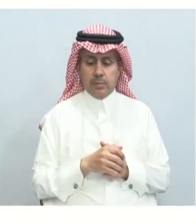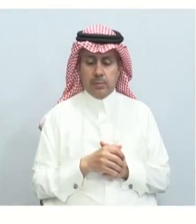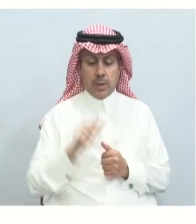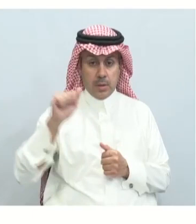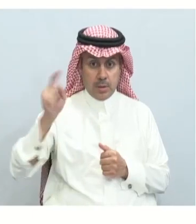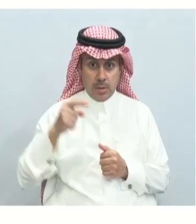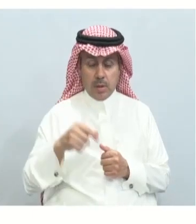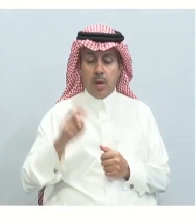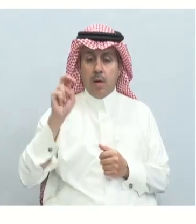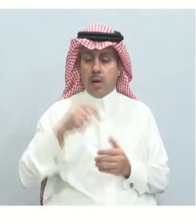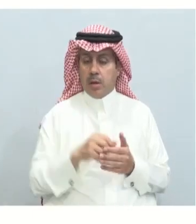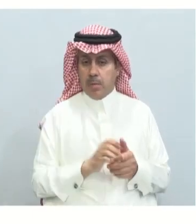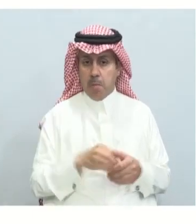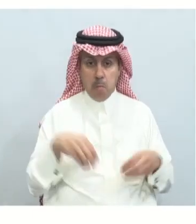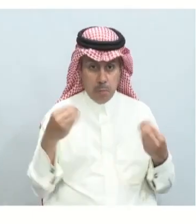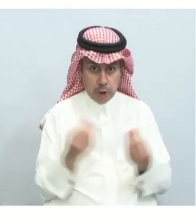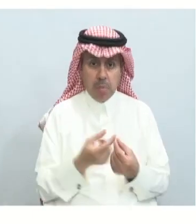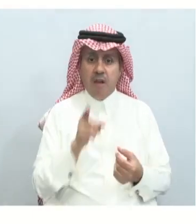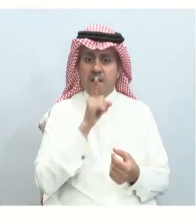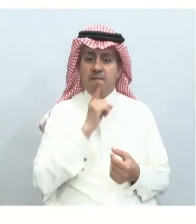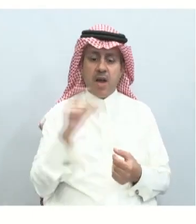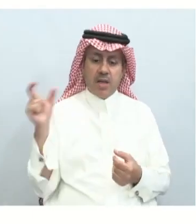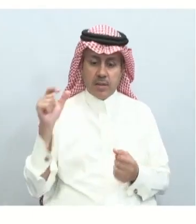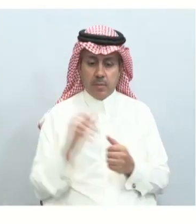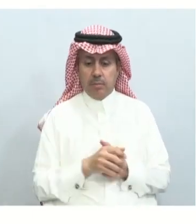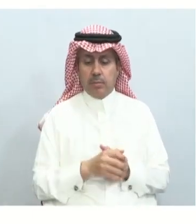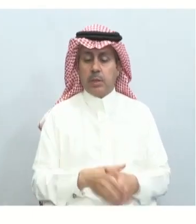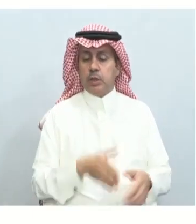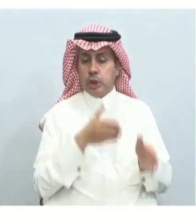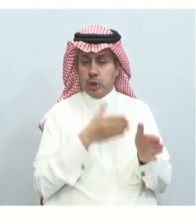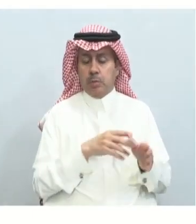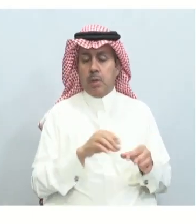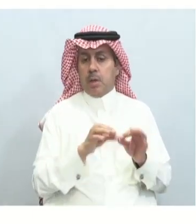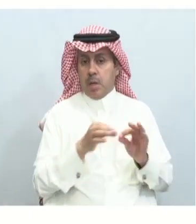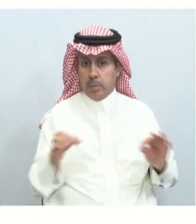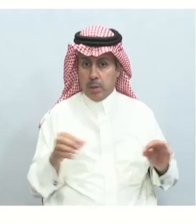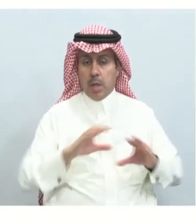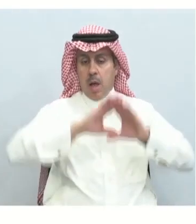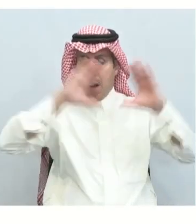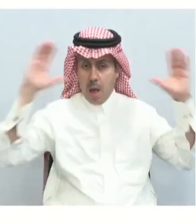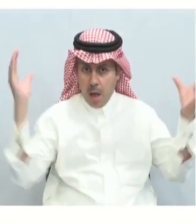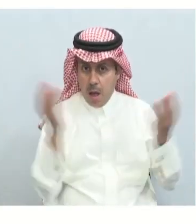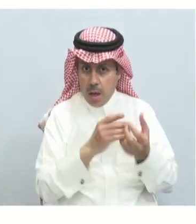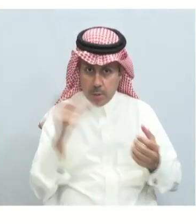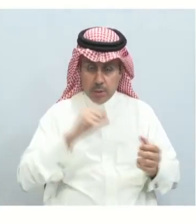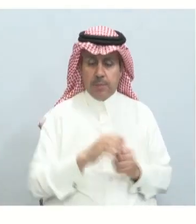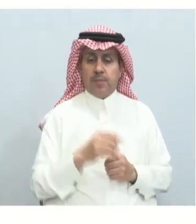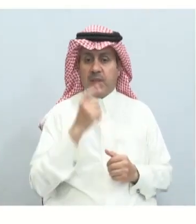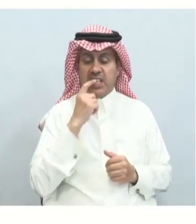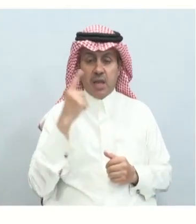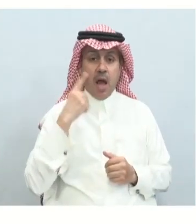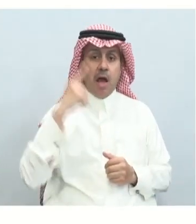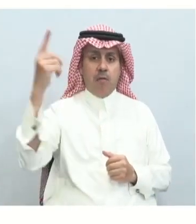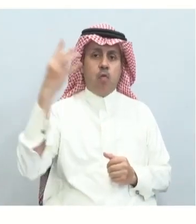صدر قرار مجمع الفقه الاسلامي التابع لرابطه العالم الاسلامي عام 1405